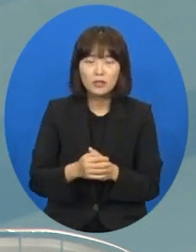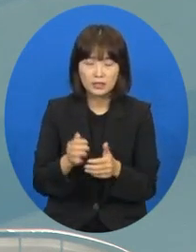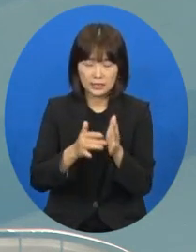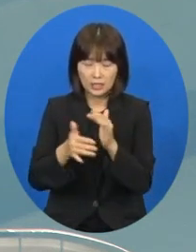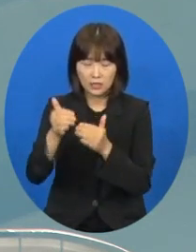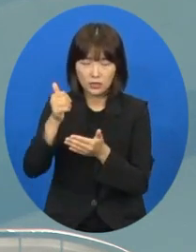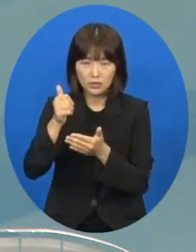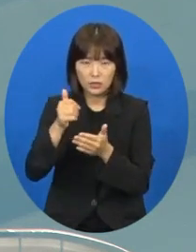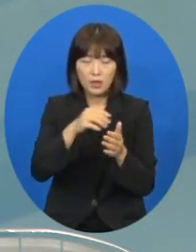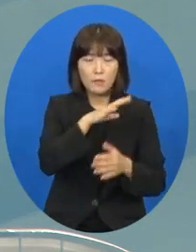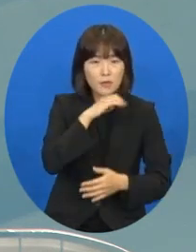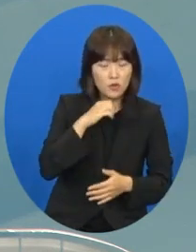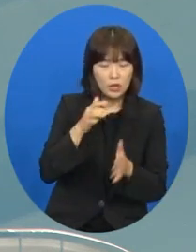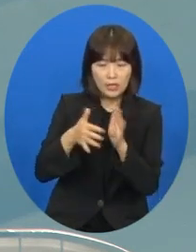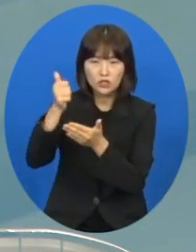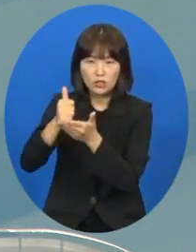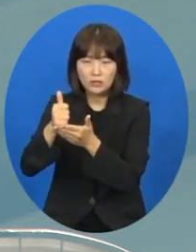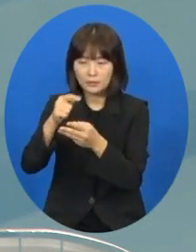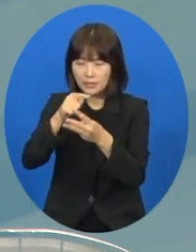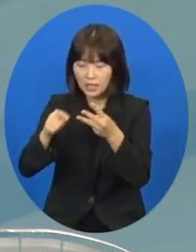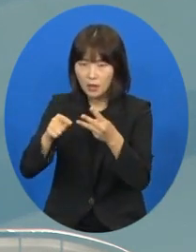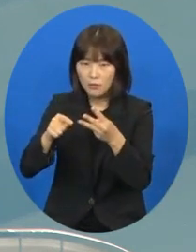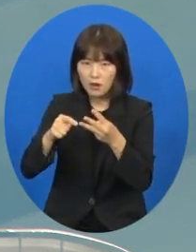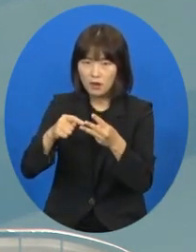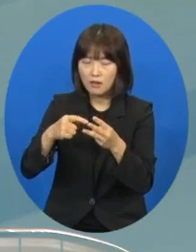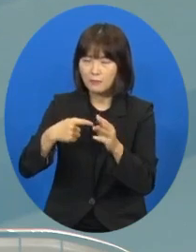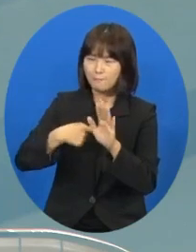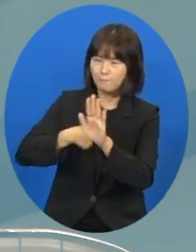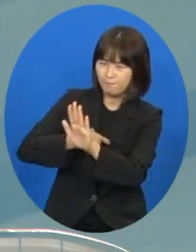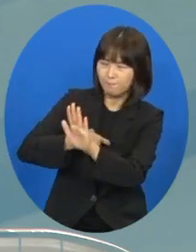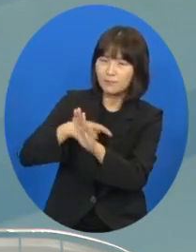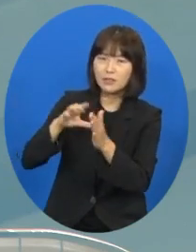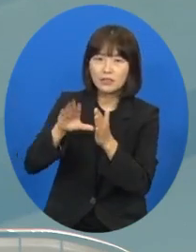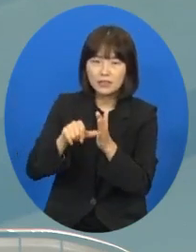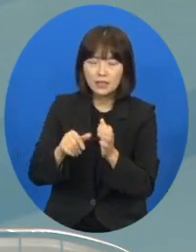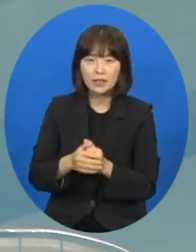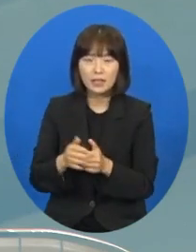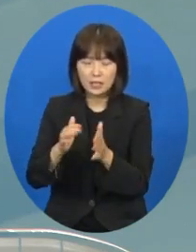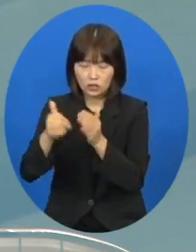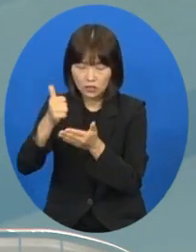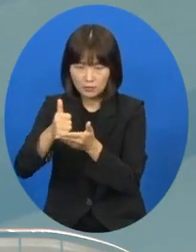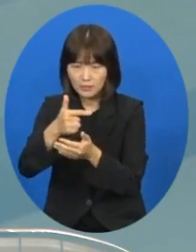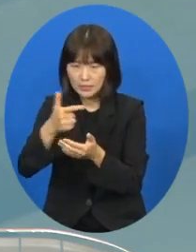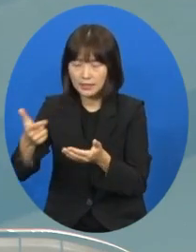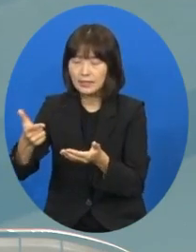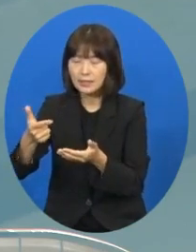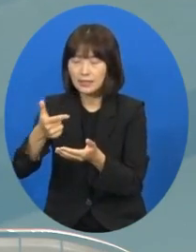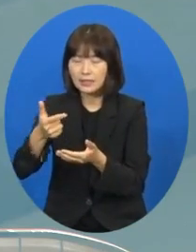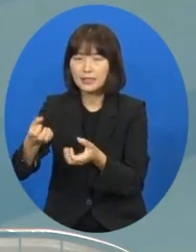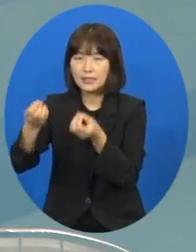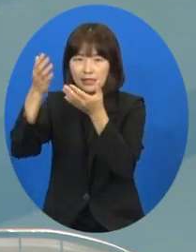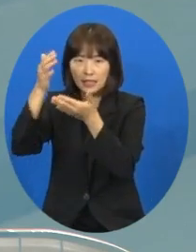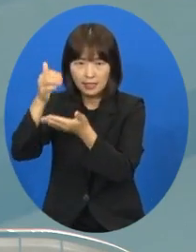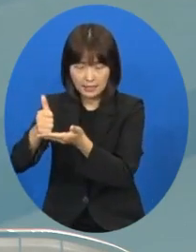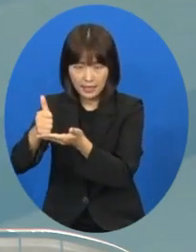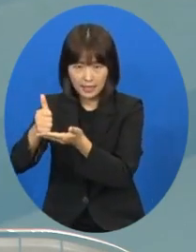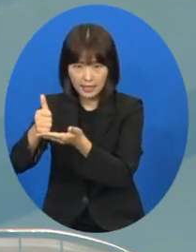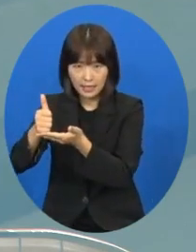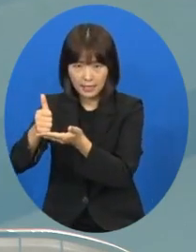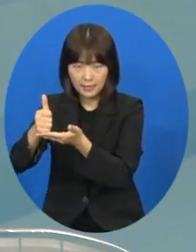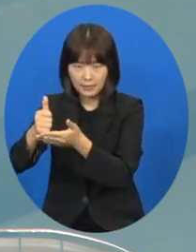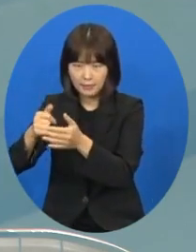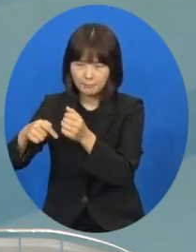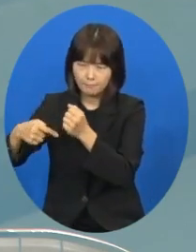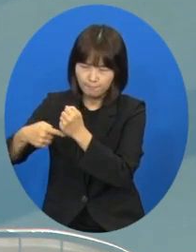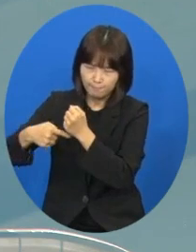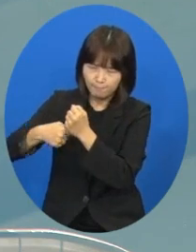번 부인했을 때 예수님이 제사장으로부터 신문을 받으시다가 베드로를 이렇게 탁 돌아보았다고